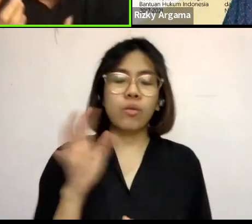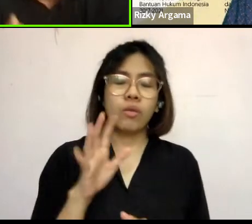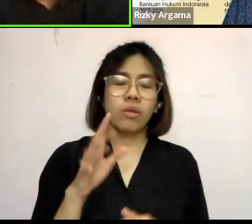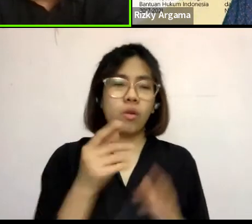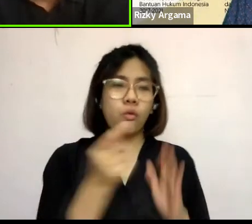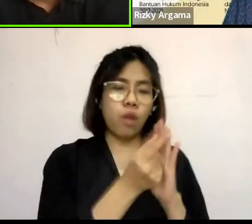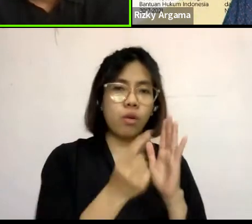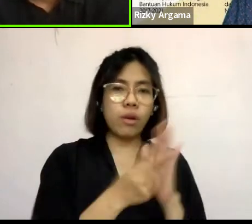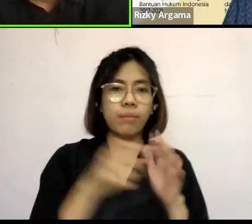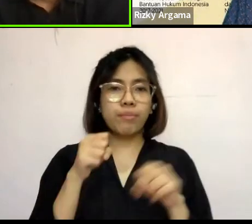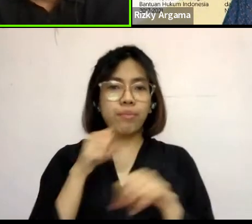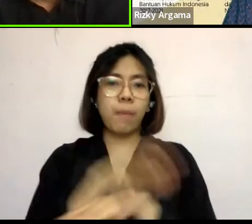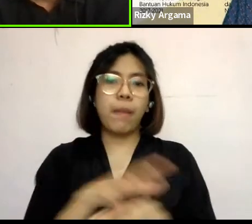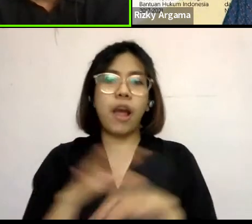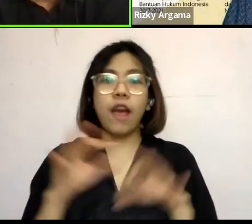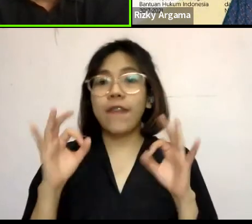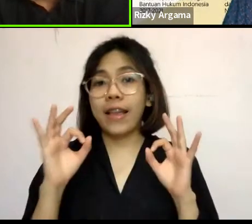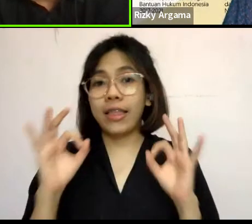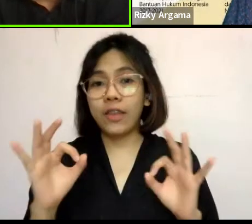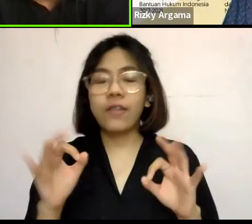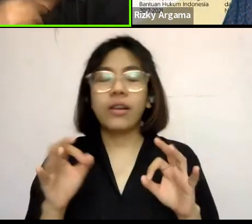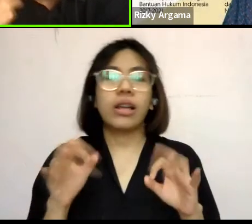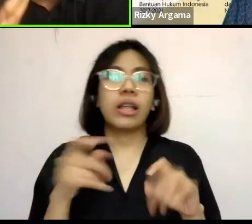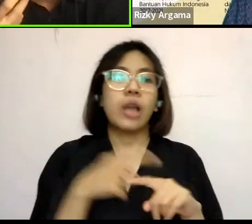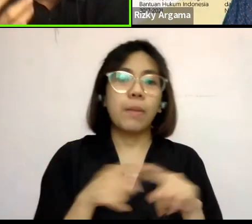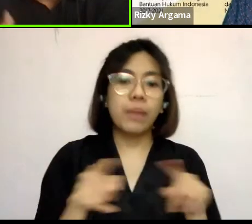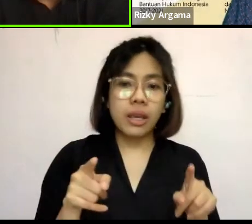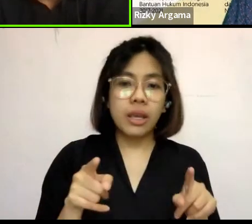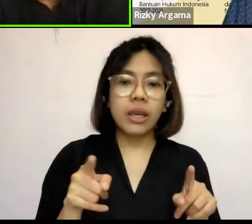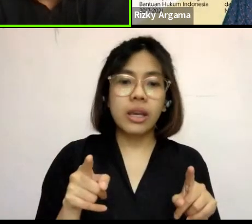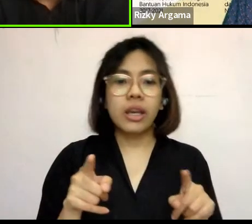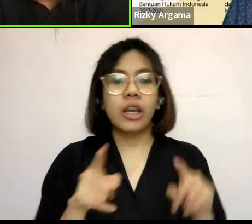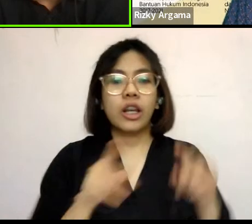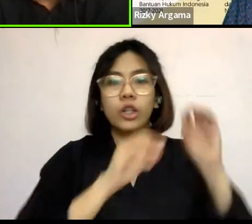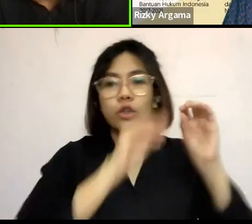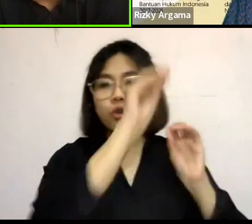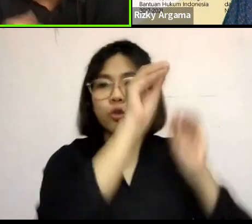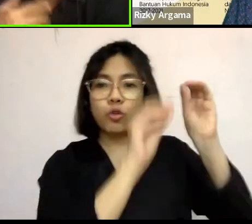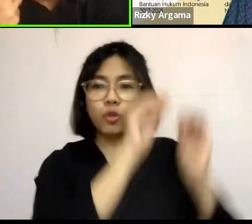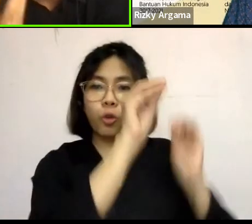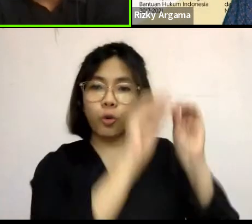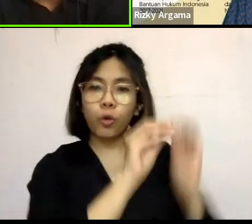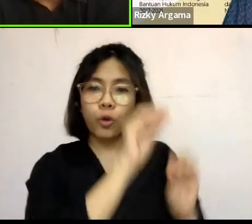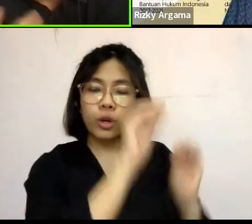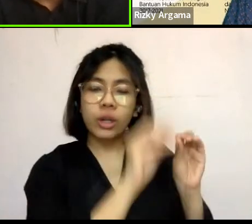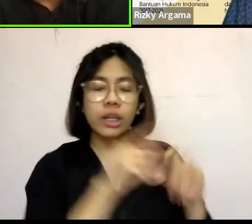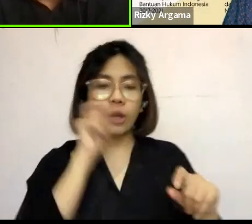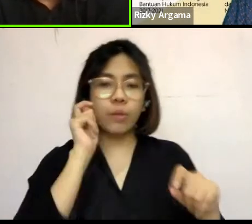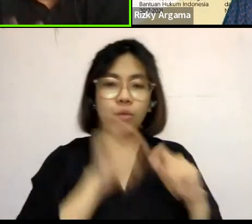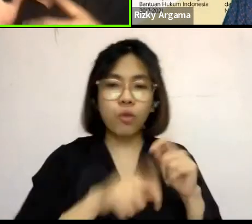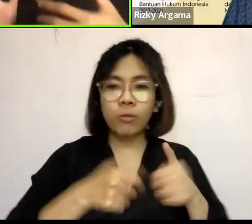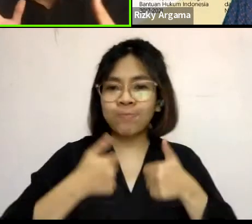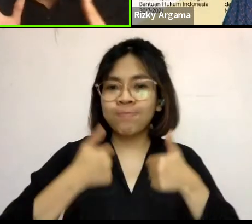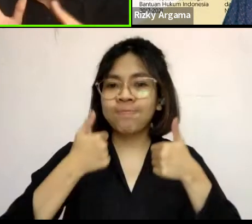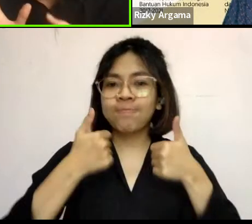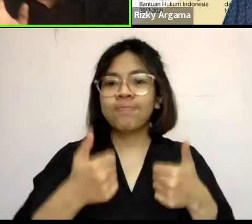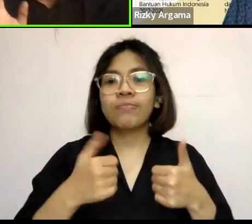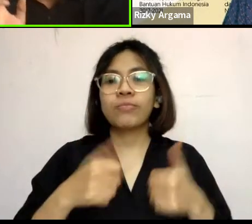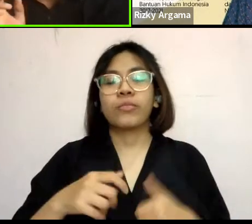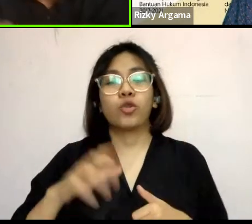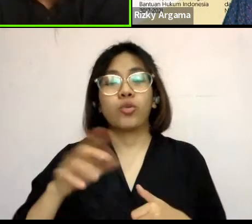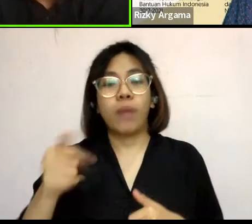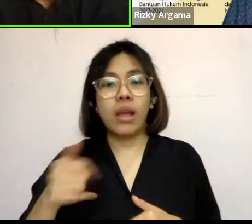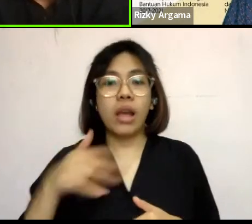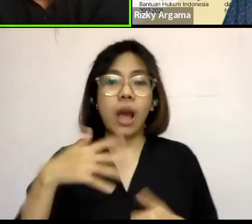juga apa strukturnya di bukit Ibu dibuat sedemikian rupa sehingga dia Hai